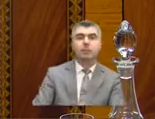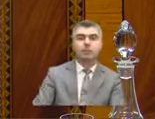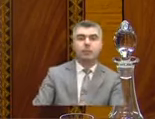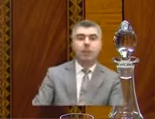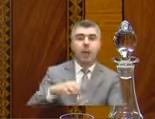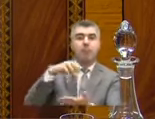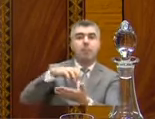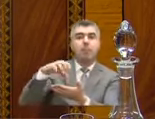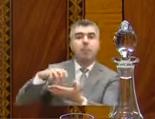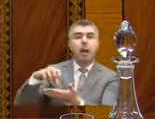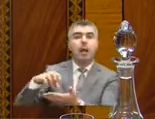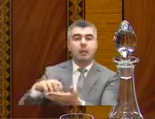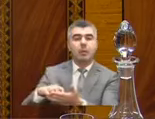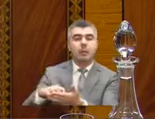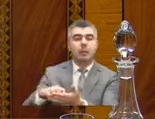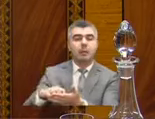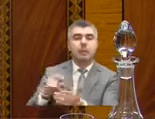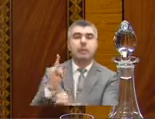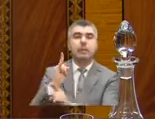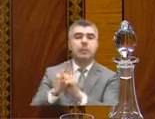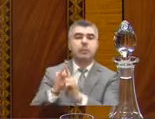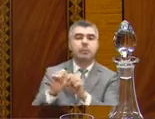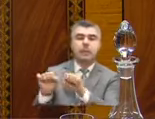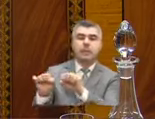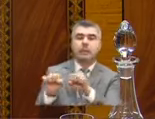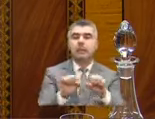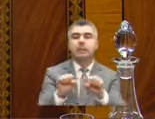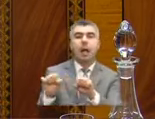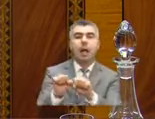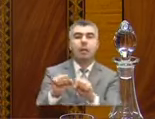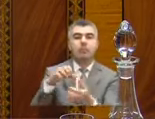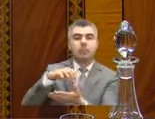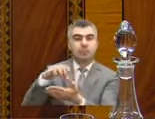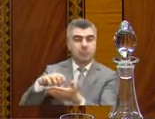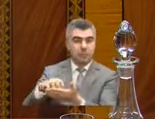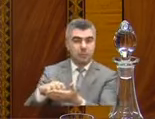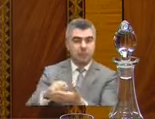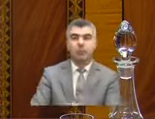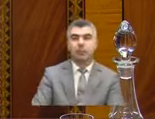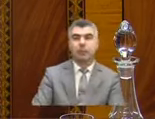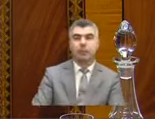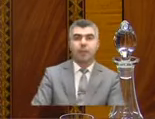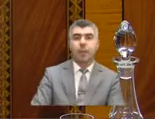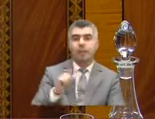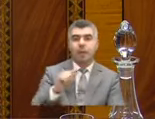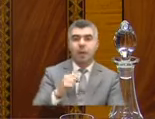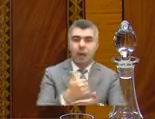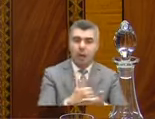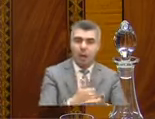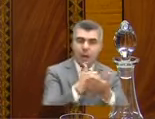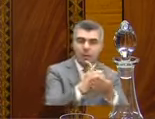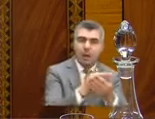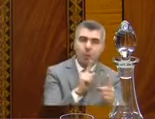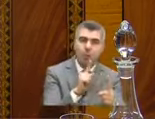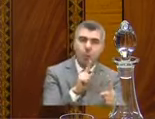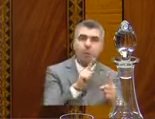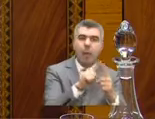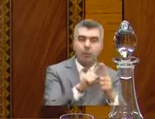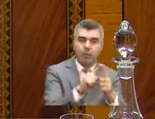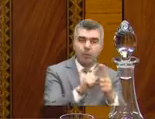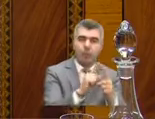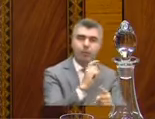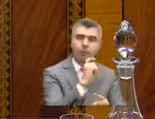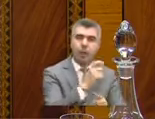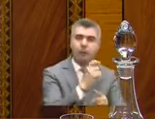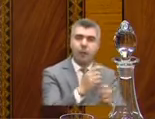المناطق المتضررة جراء زلزال الحوز، سواء تعلق الأمر بالمساعدات المباشرة المقدمة